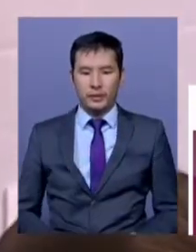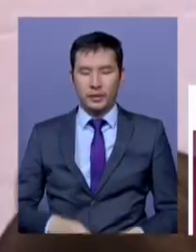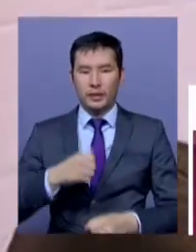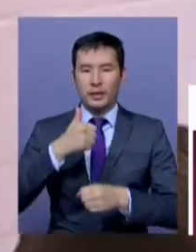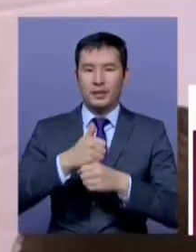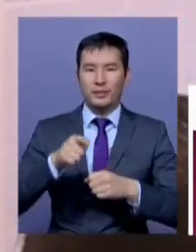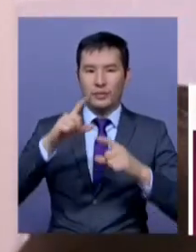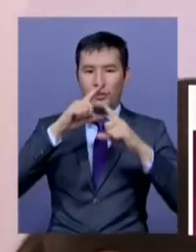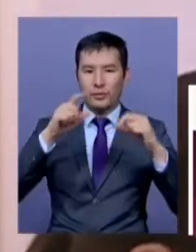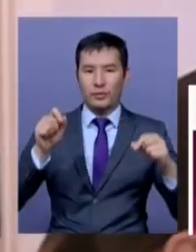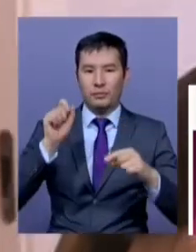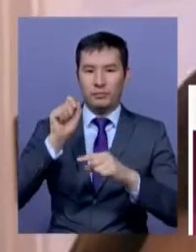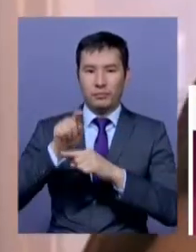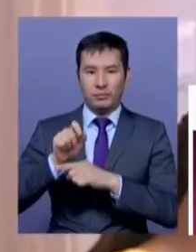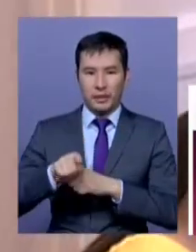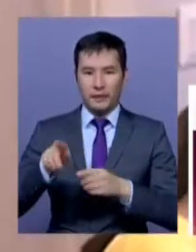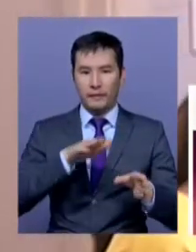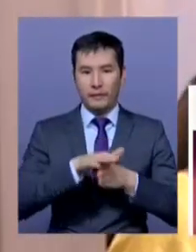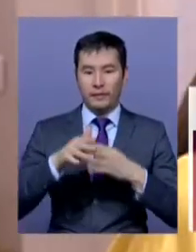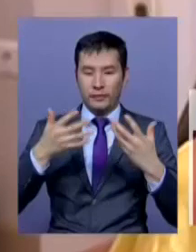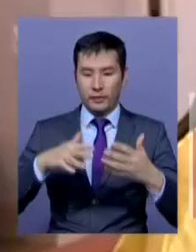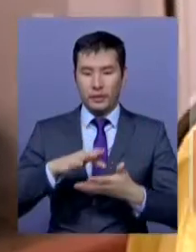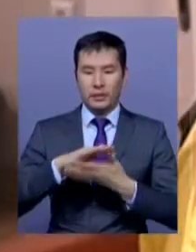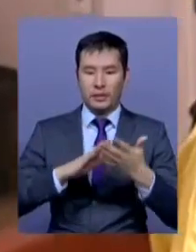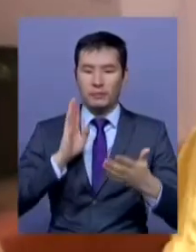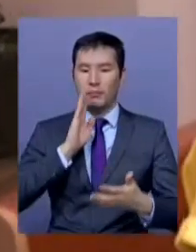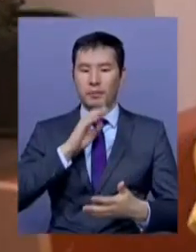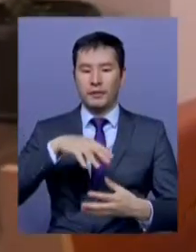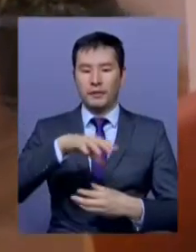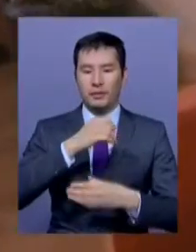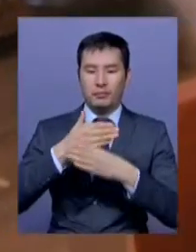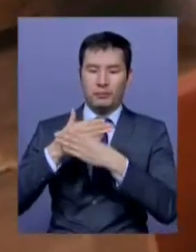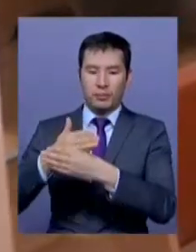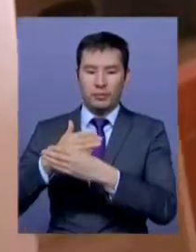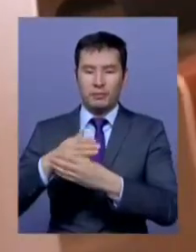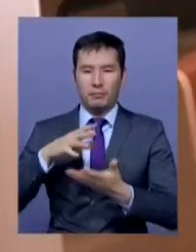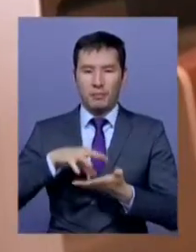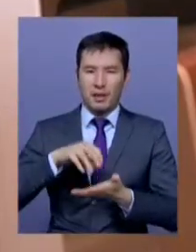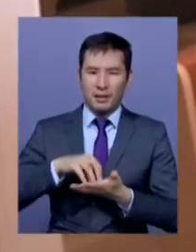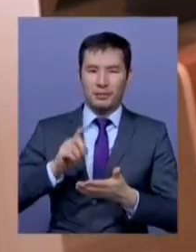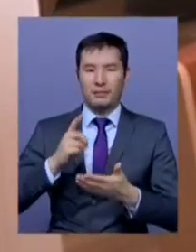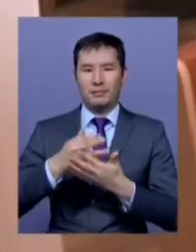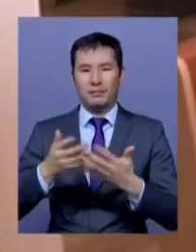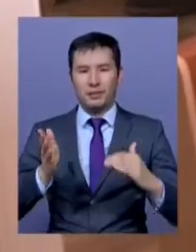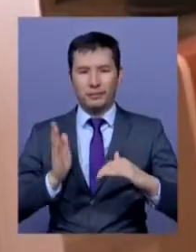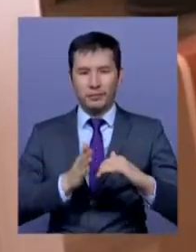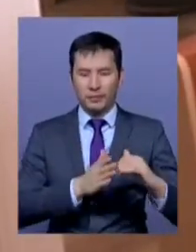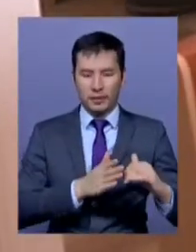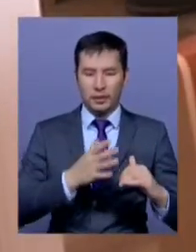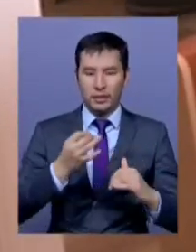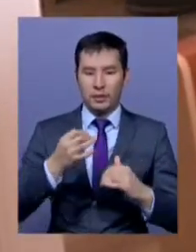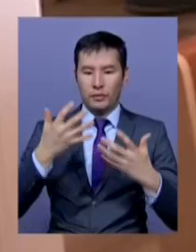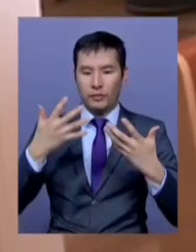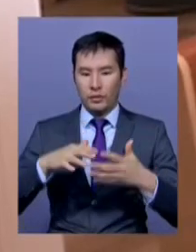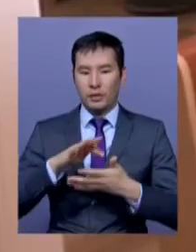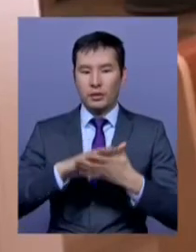аналарына ас әзірлеуге көмектеседі. Үлкендері көкөністерді ашып, турай бастаса, кішілері үйдің тазалығына кірісіп кетеді. Осылай